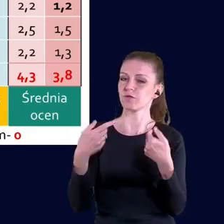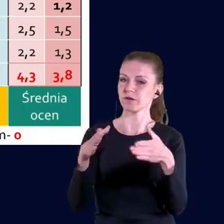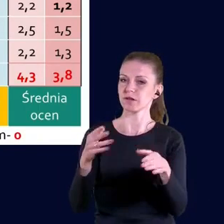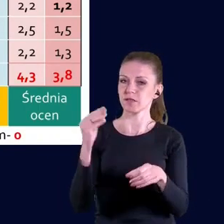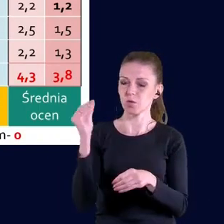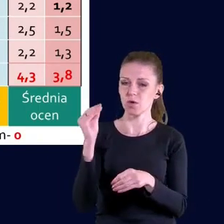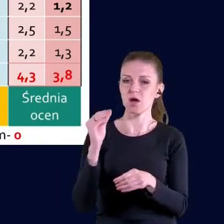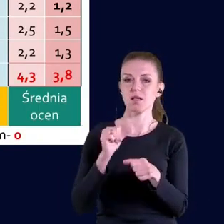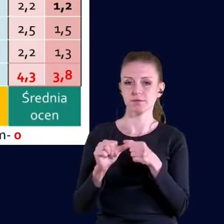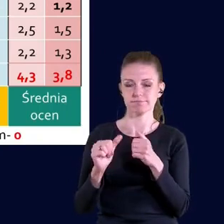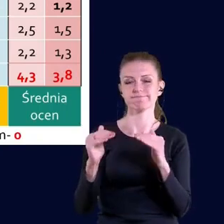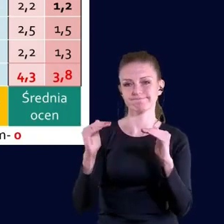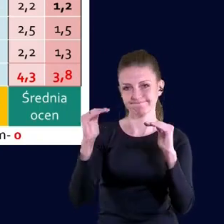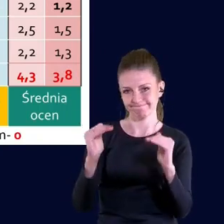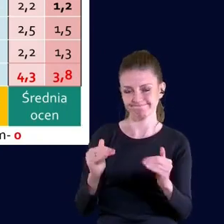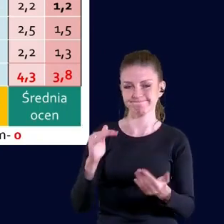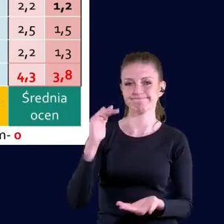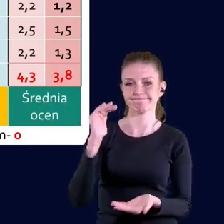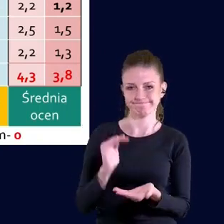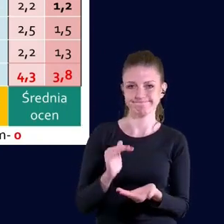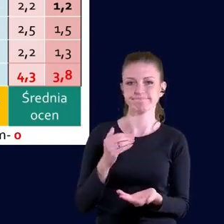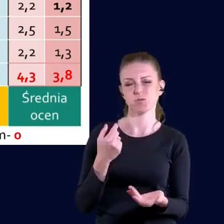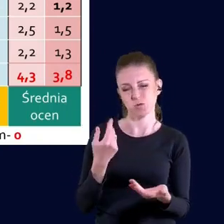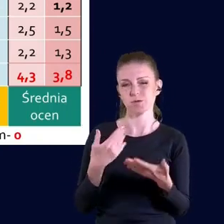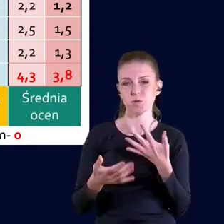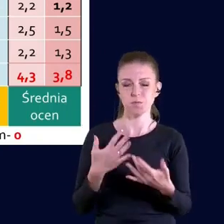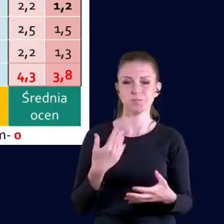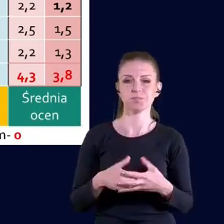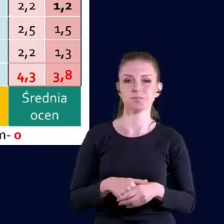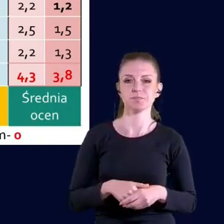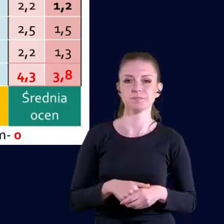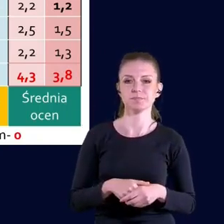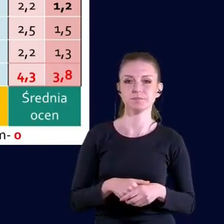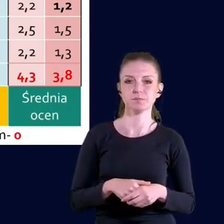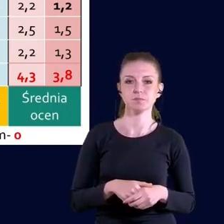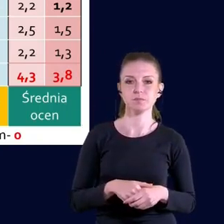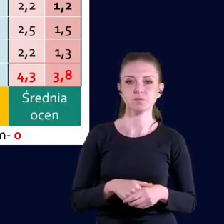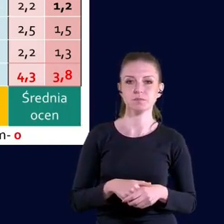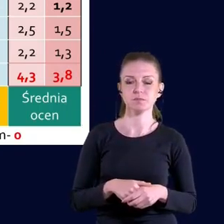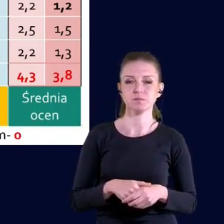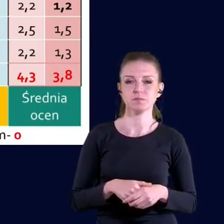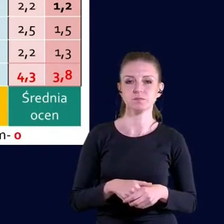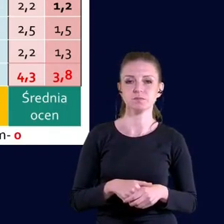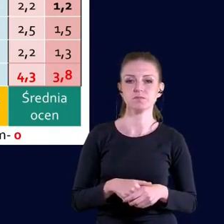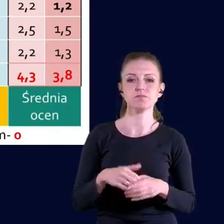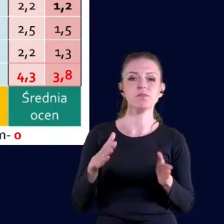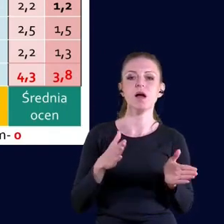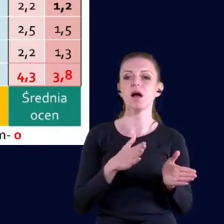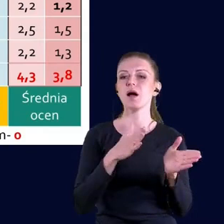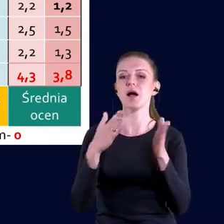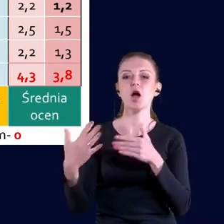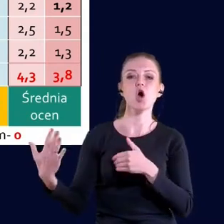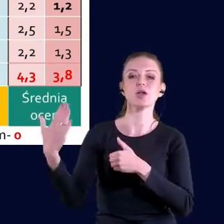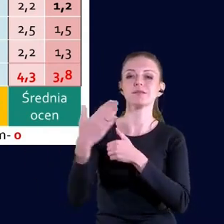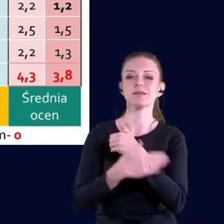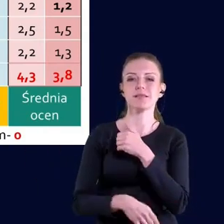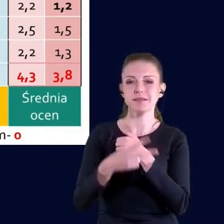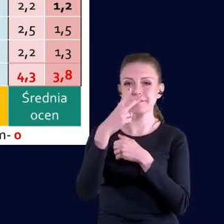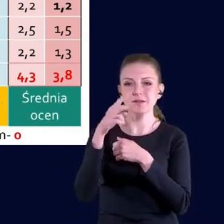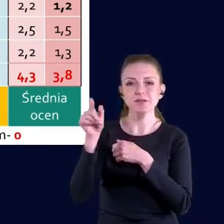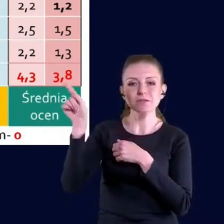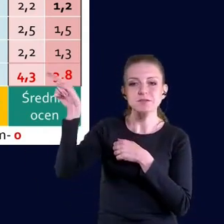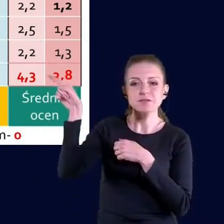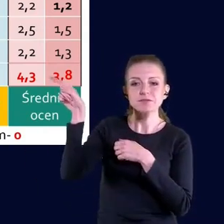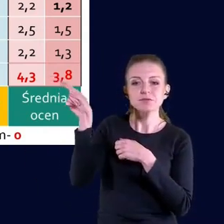nauki jest niższa dużo wyższe z ciekawa Jest też ostatnia kolumna ta czerwona w której